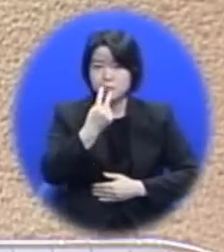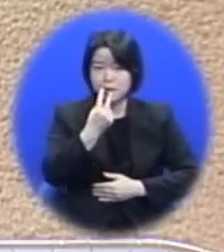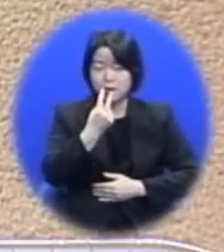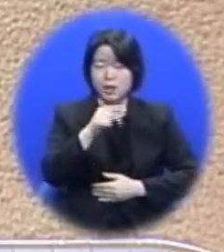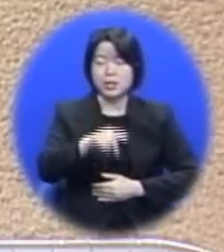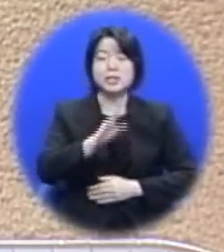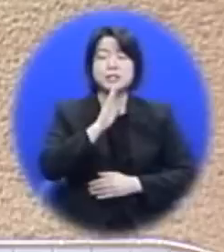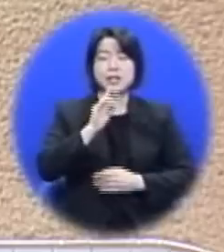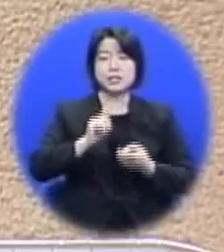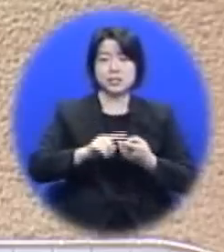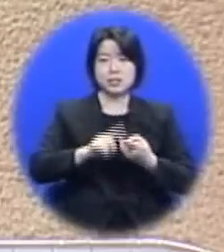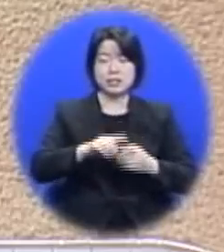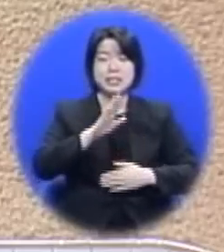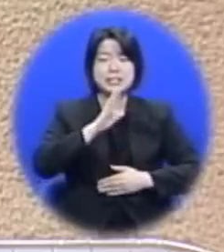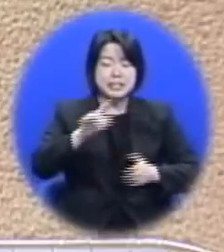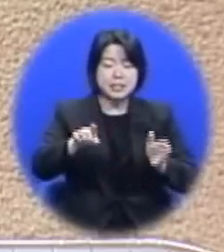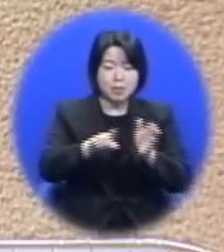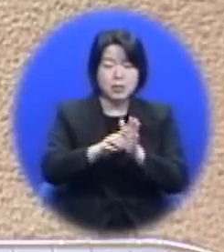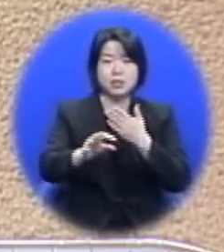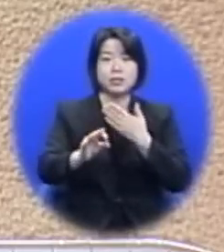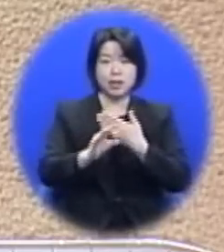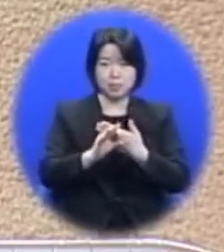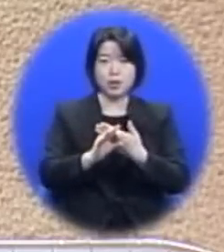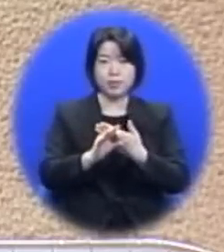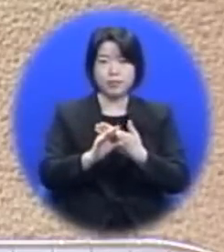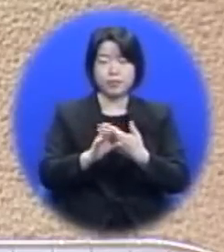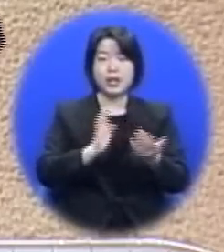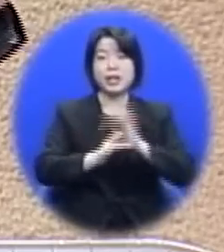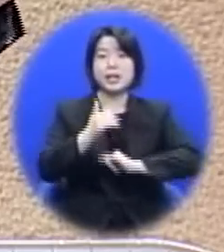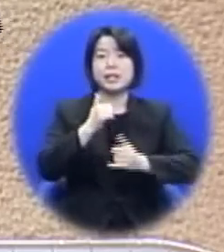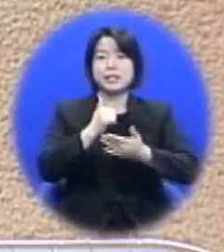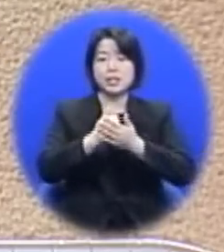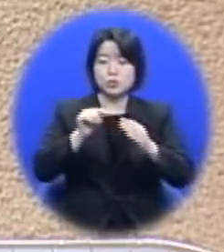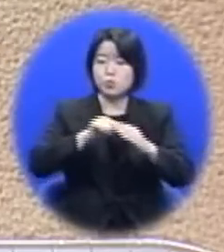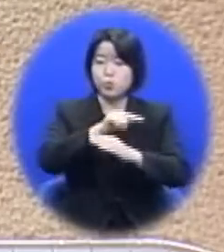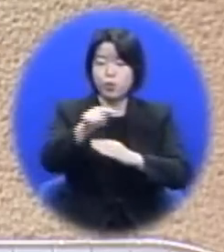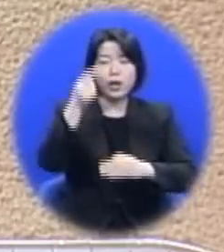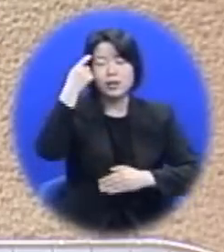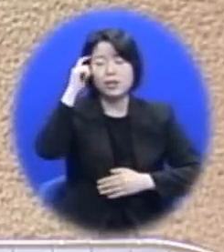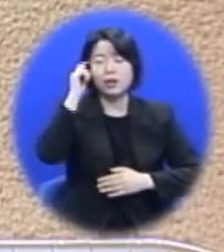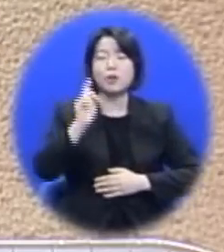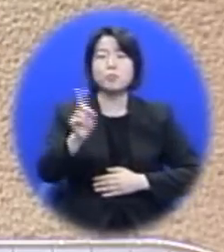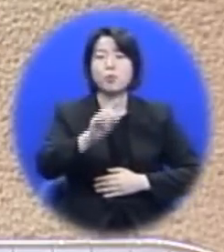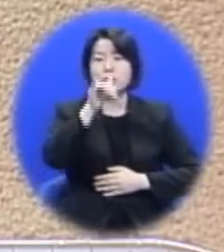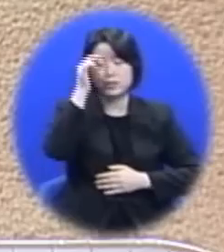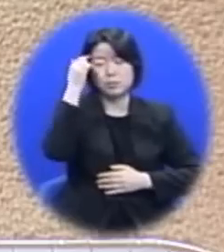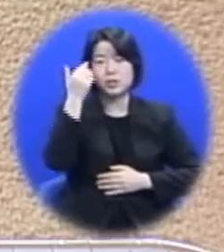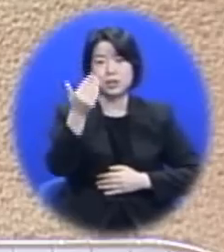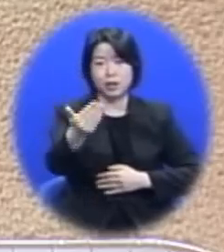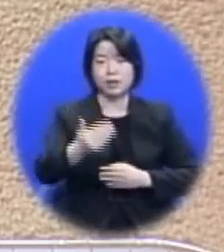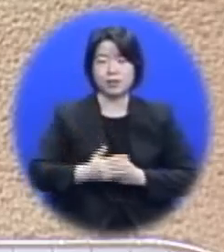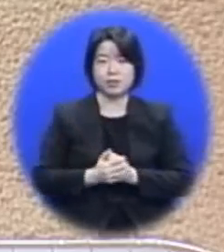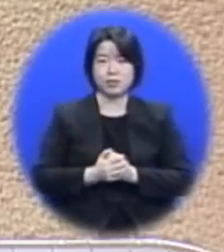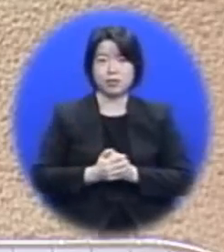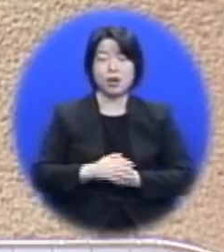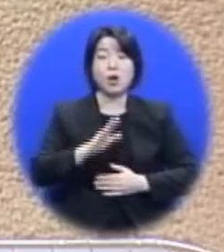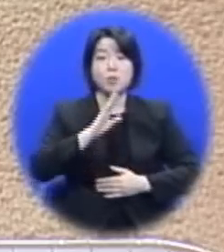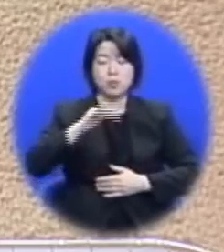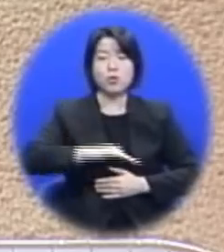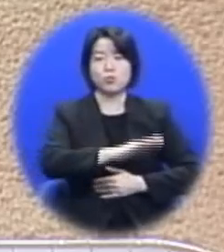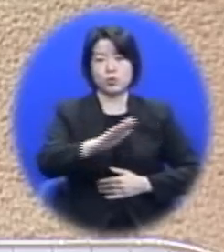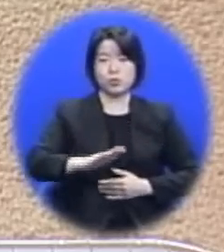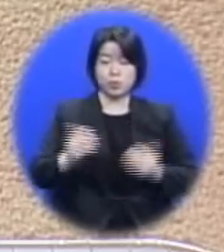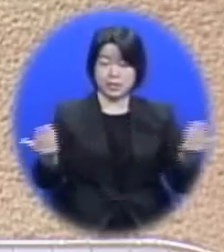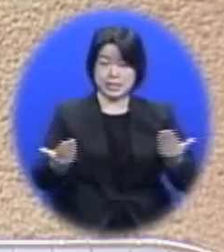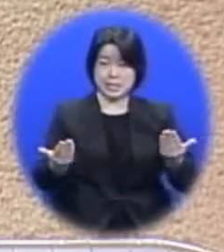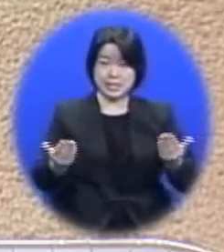생명이라는 사실을 진짜 믿는다면 예수님 밖에는 생각할 게 뭐가 있습니까? 물론 우리도 직장생활